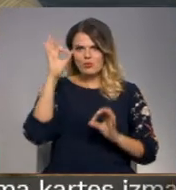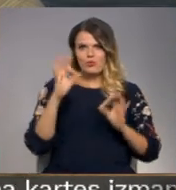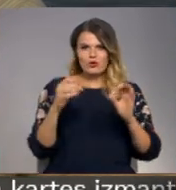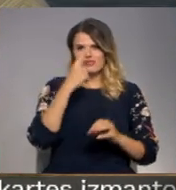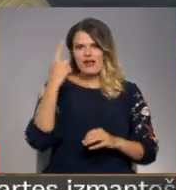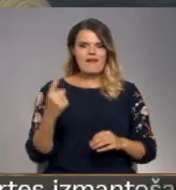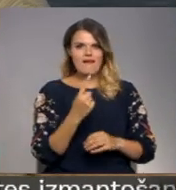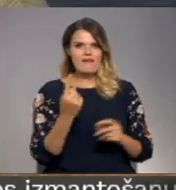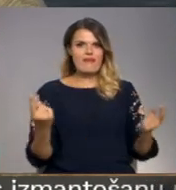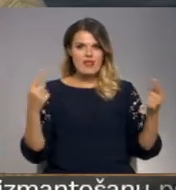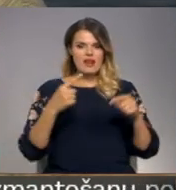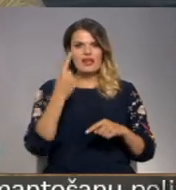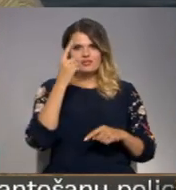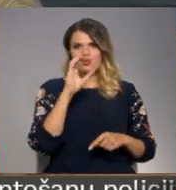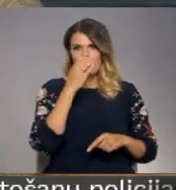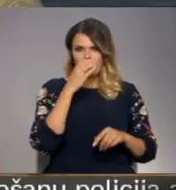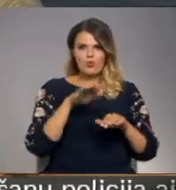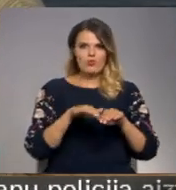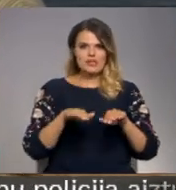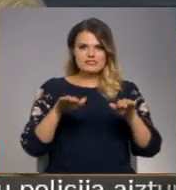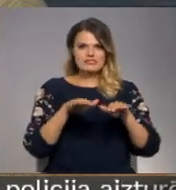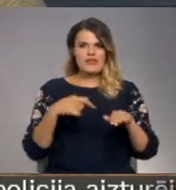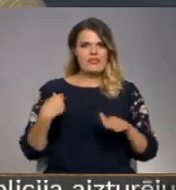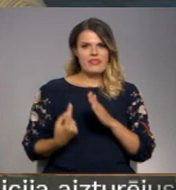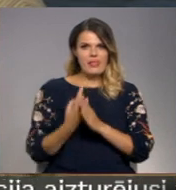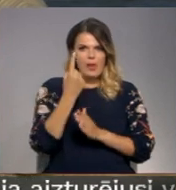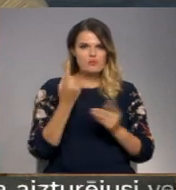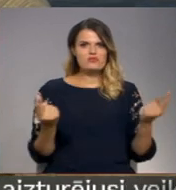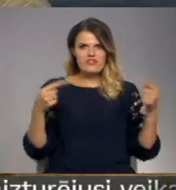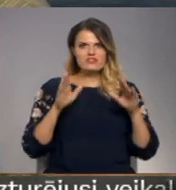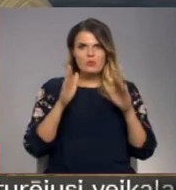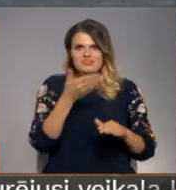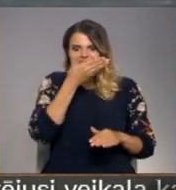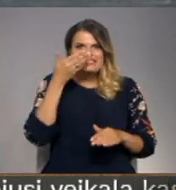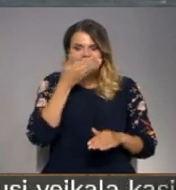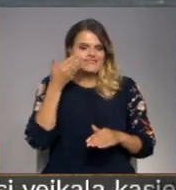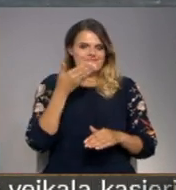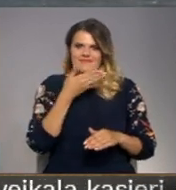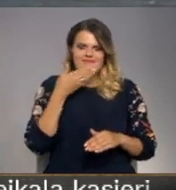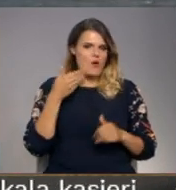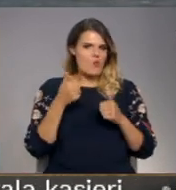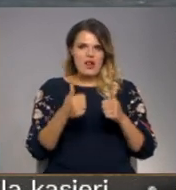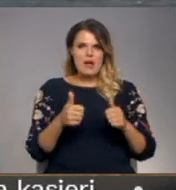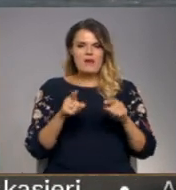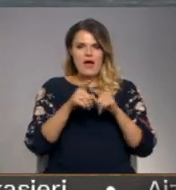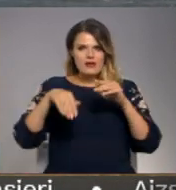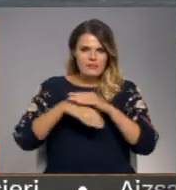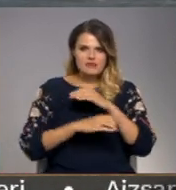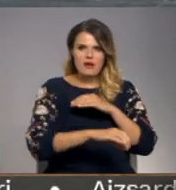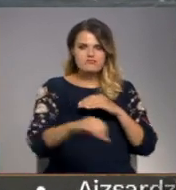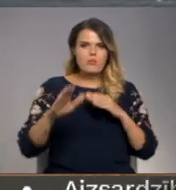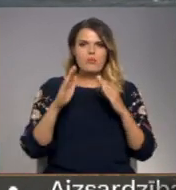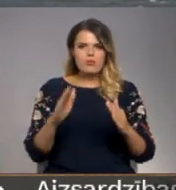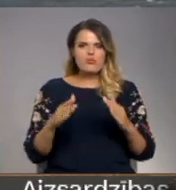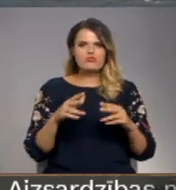gada laikā, tas ūdens līmenis tiks, ūdens temperatūra visu laiku tiks sildīta. Turklāt arī pazemes caurulļvads šķērsotu